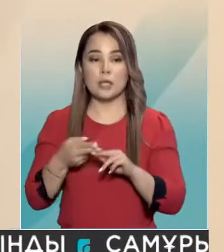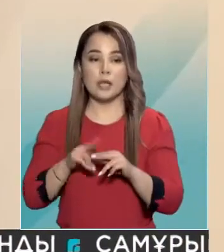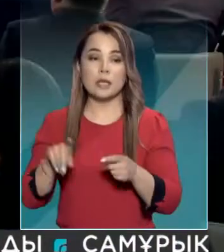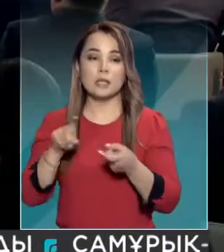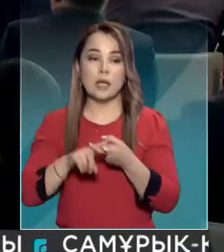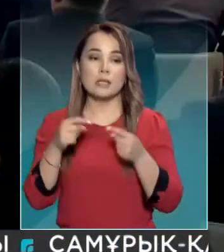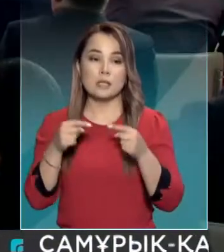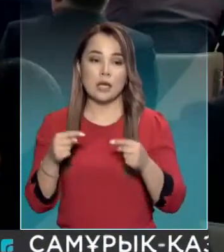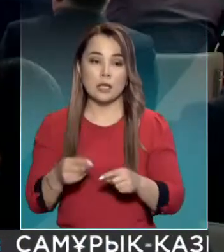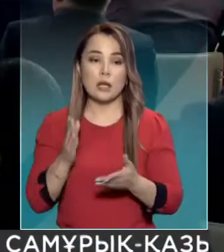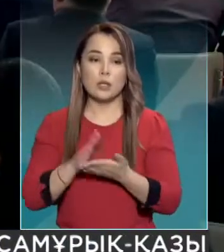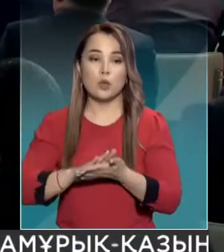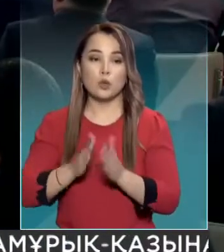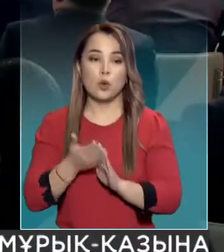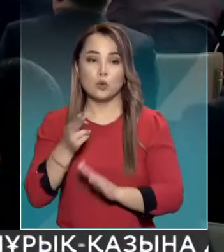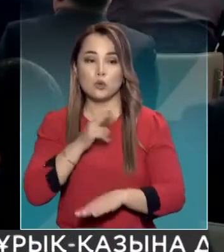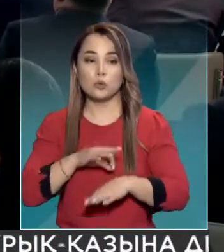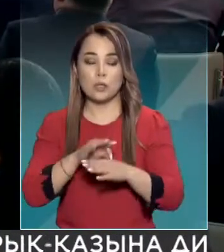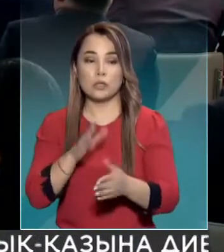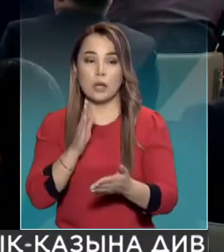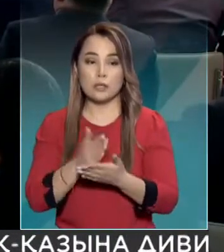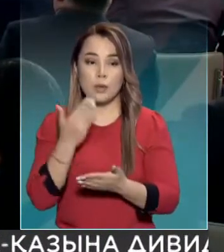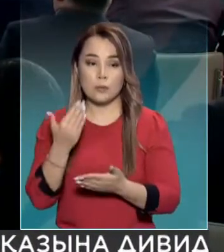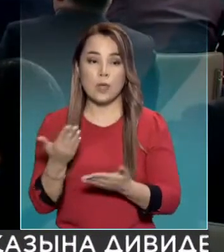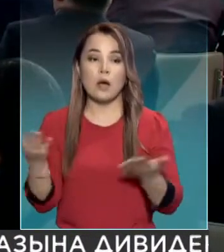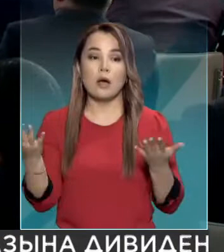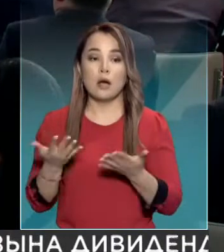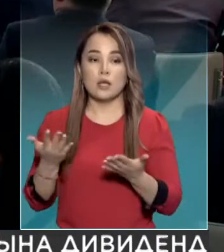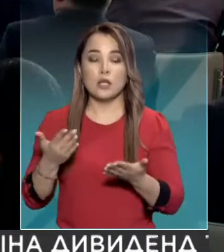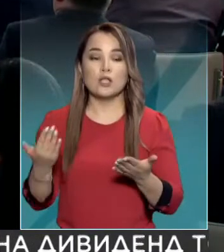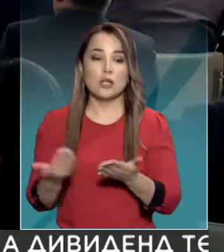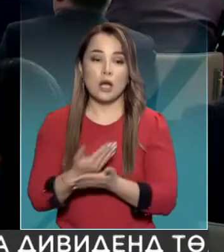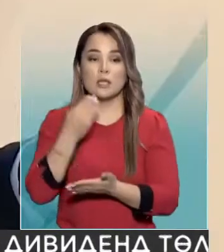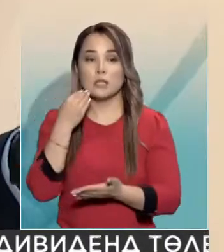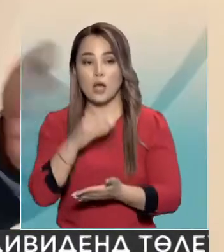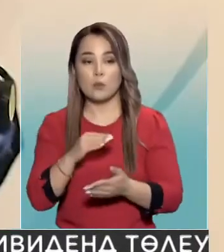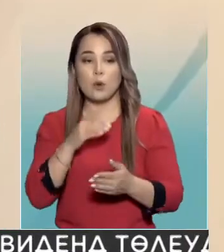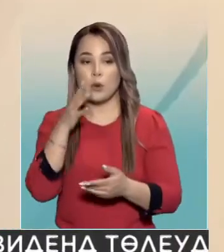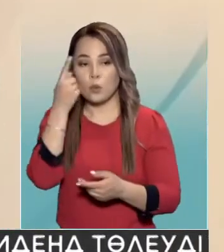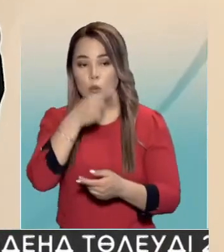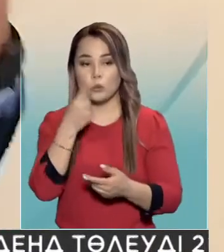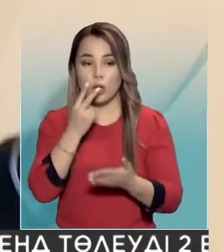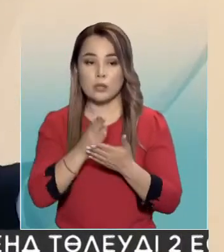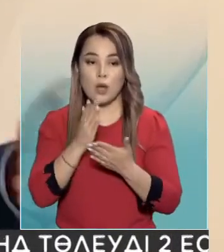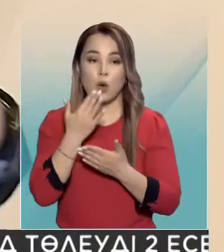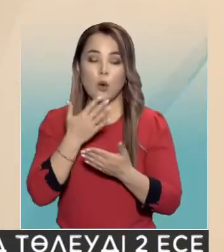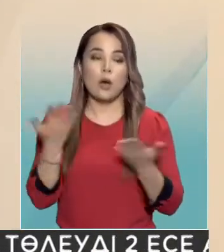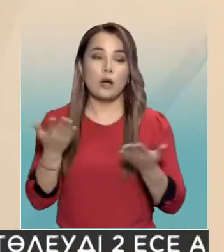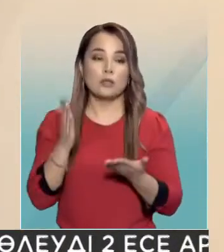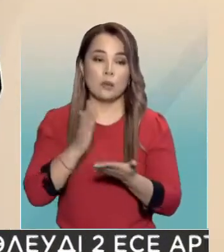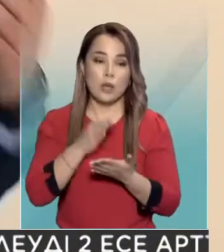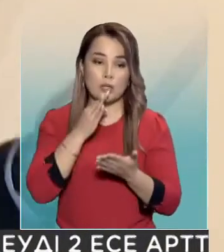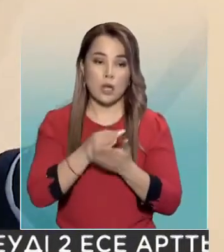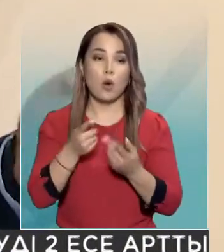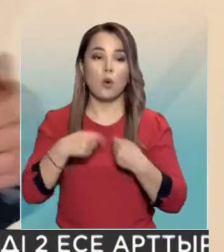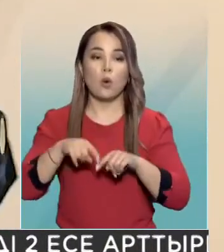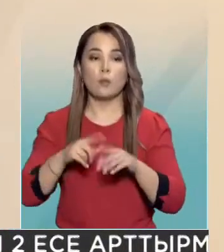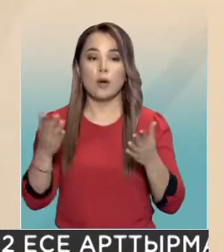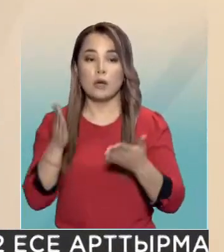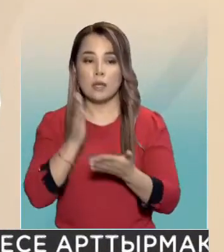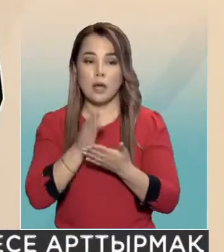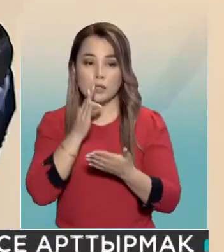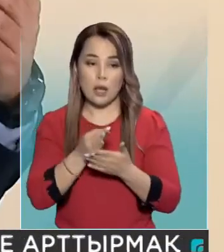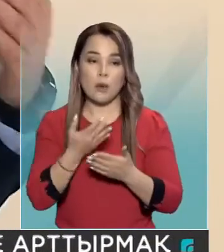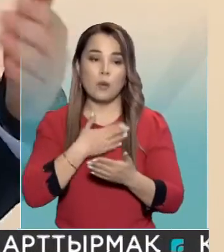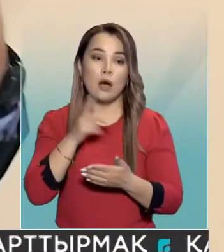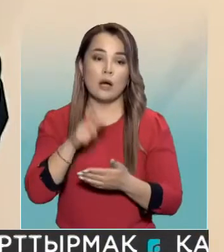сәйкес дискуссия болу керек. Біз қандай жаңа сапалық күйге ұмтылуымыз керек? Біздің ұлт қандай болу керек? Біздің қоғам қандай болу керек?